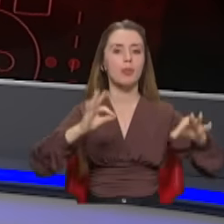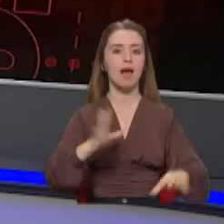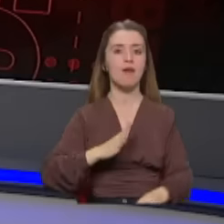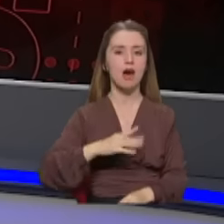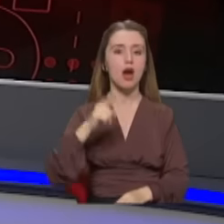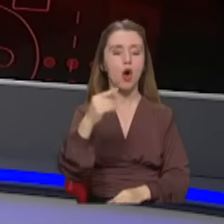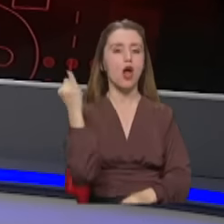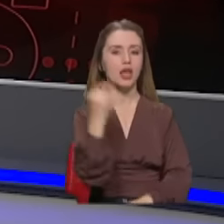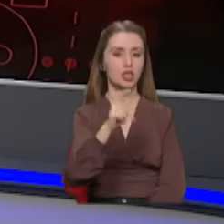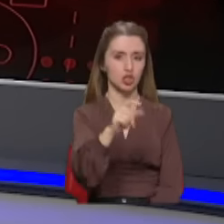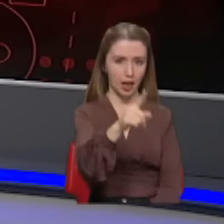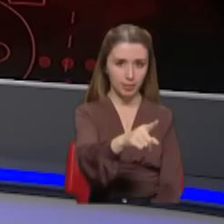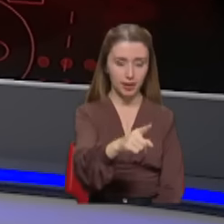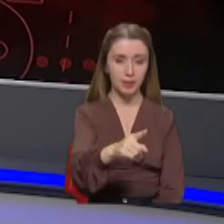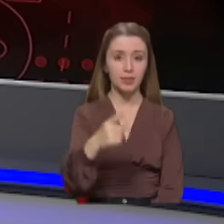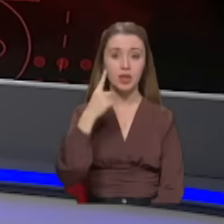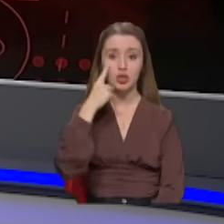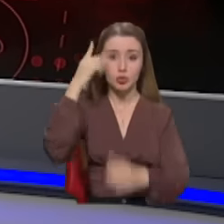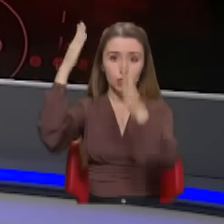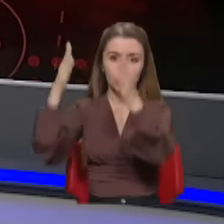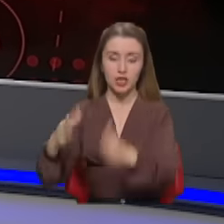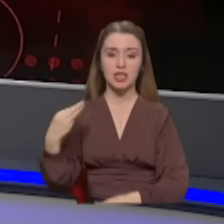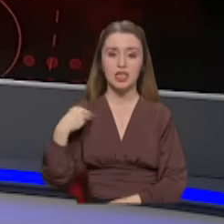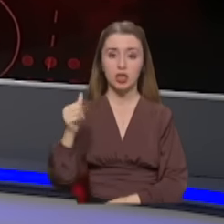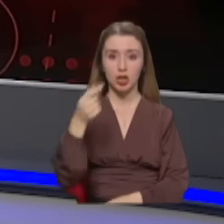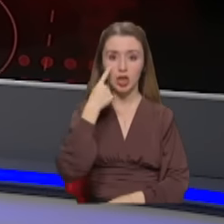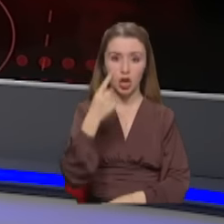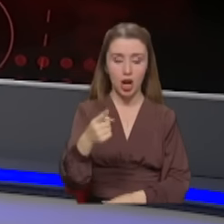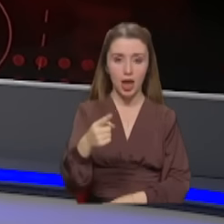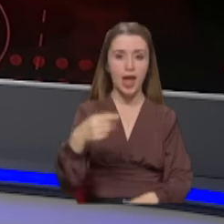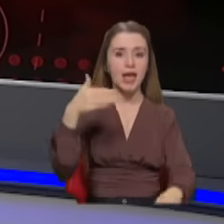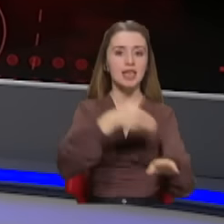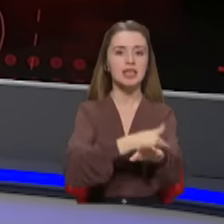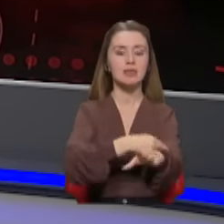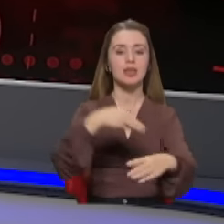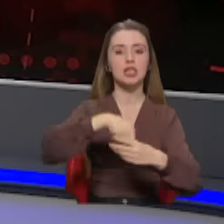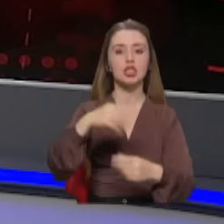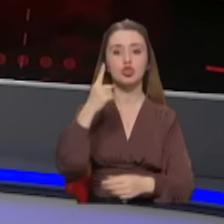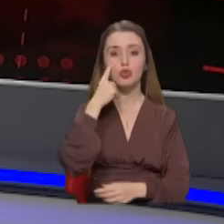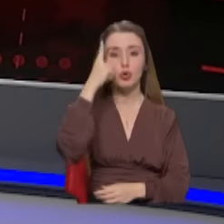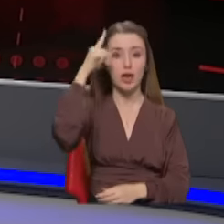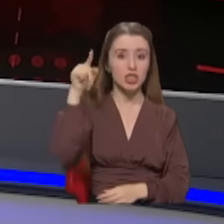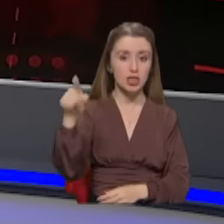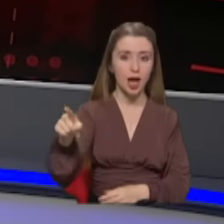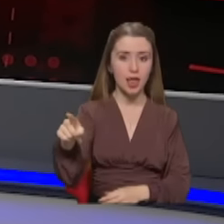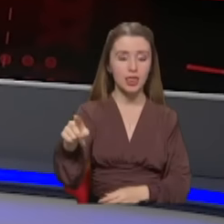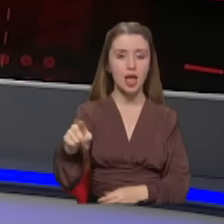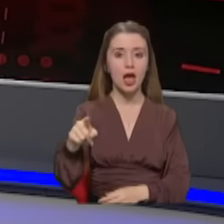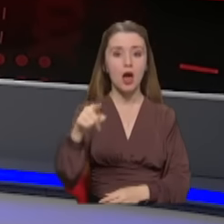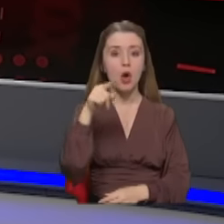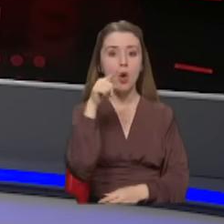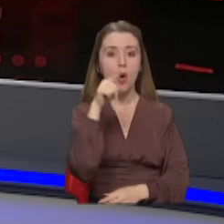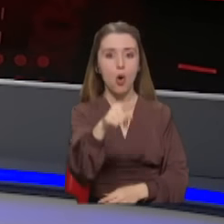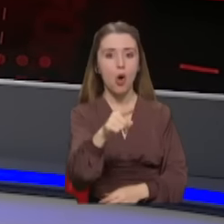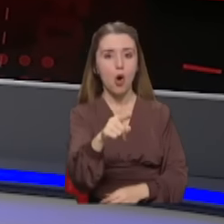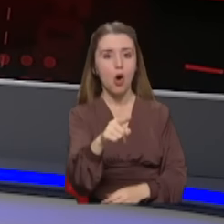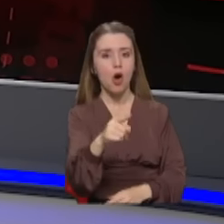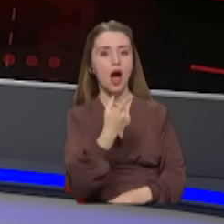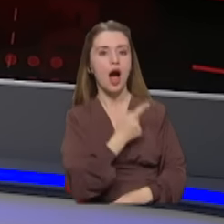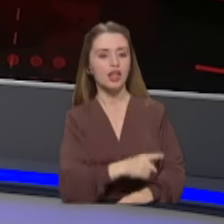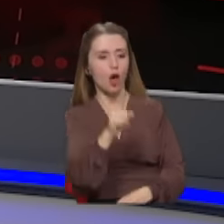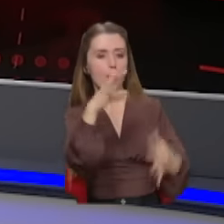üzerinden eleştirirken, Erdoğan yeni günde bu kez hizmet için Cumhurbaşkanı'nın eli üzerinde olduğu aday